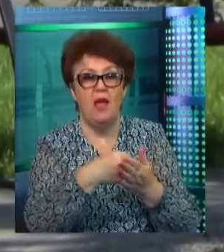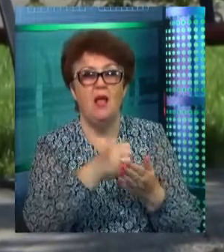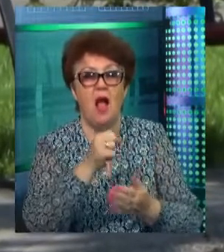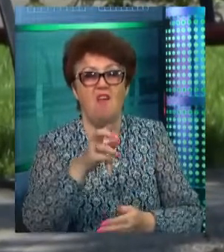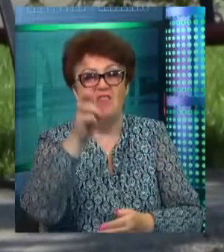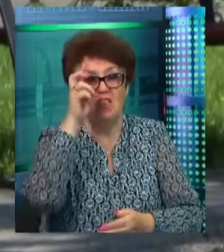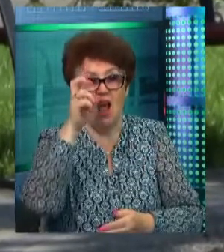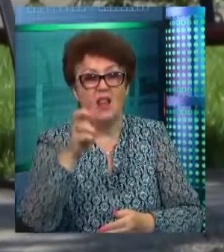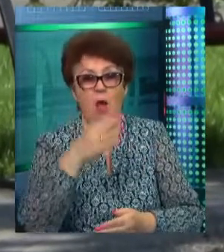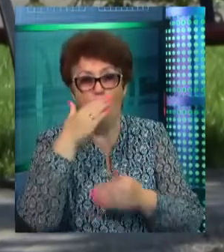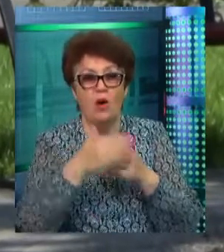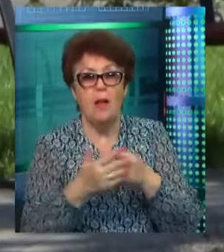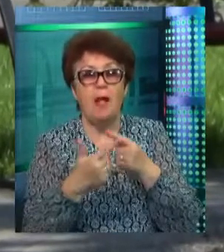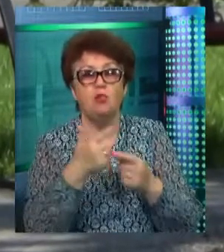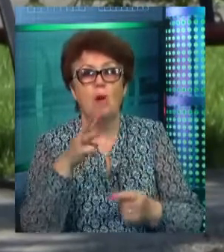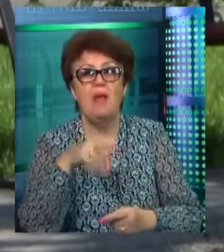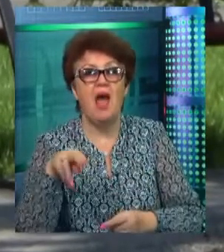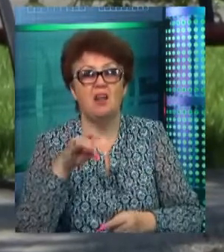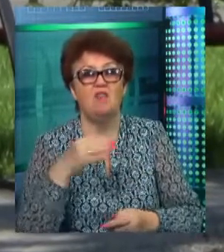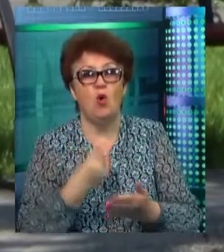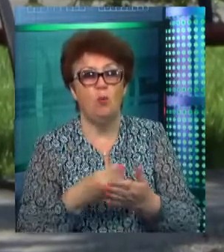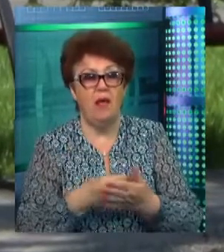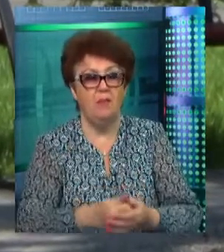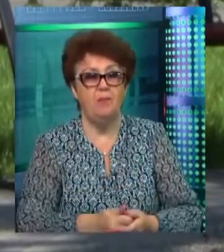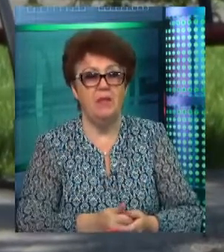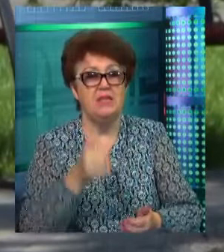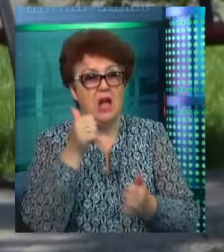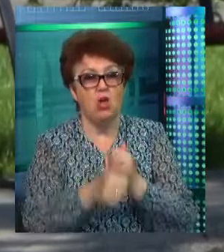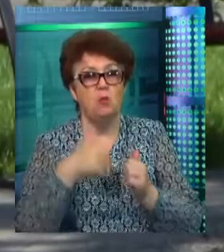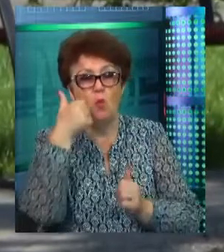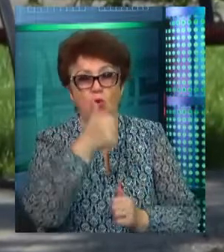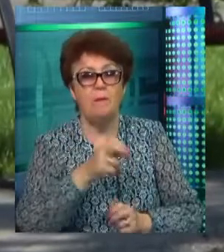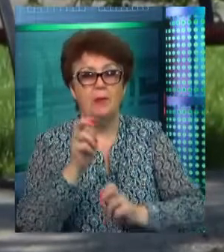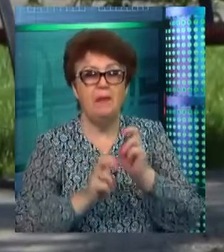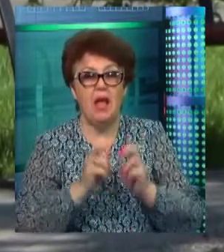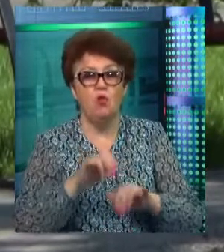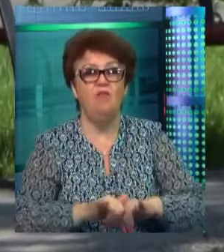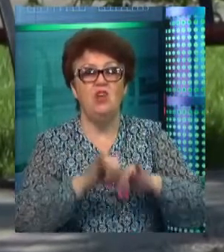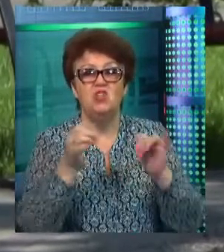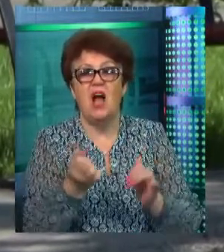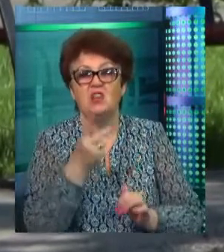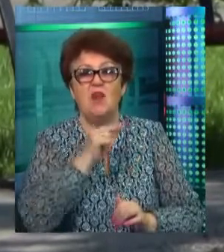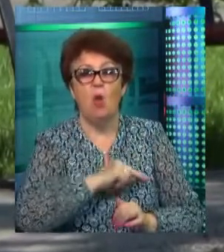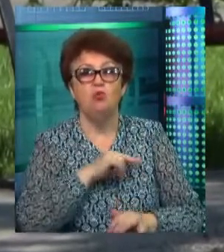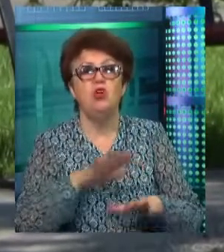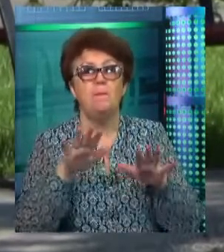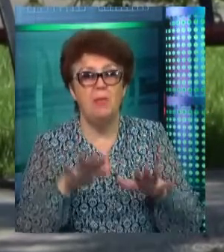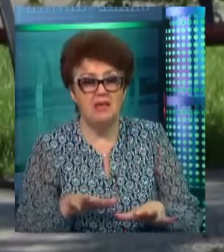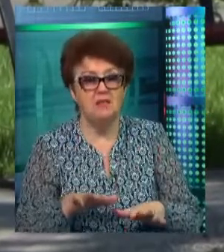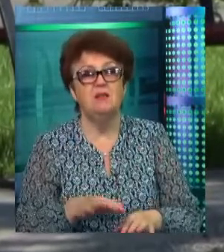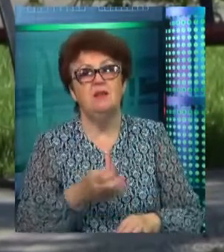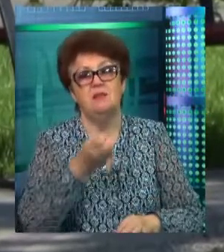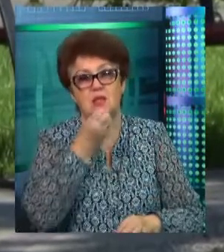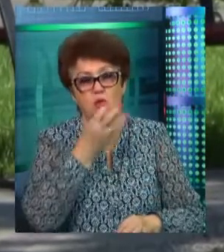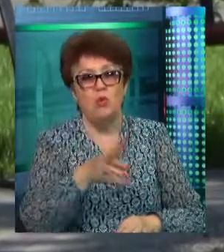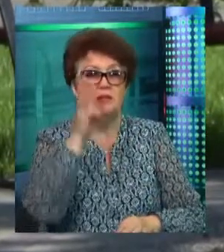федеральный около полутора миллиардов рублей с каждым годом рад приятие увеличивается количество рабочих мест с достойной